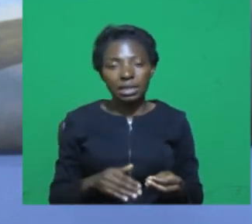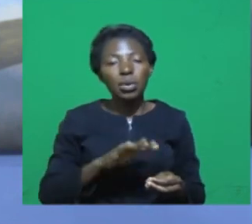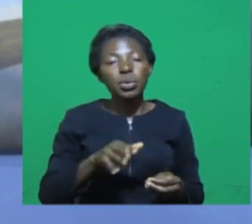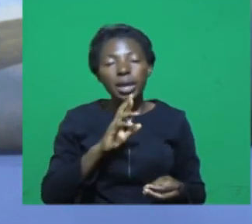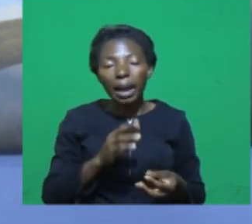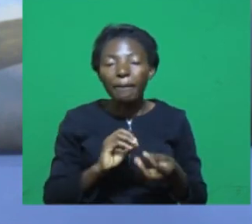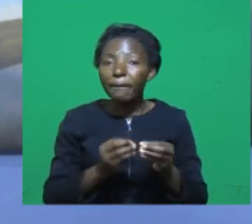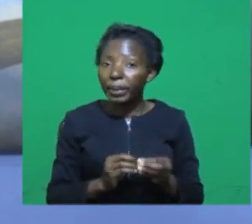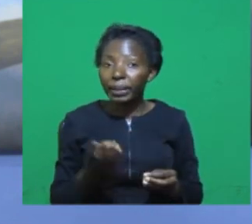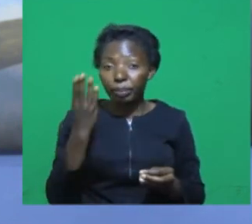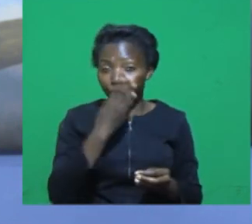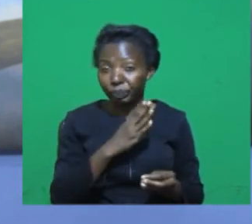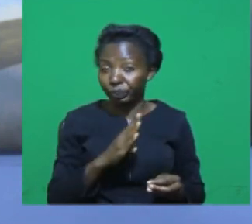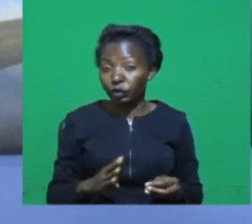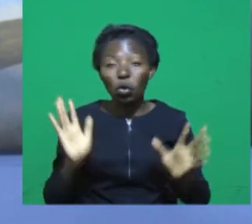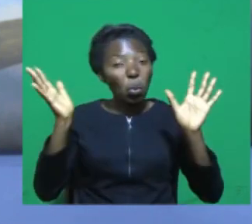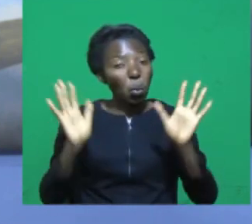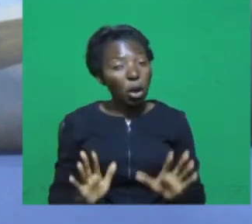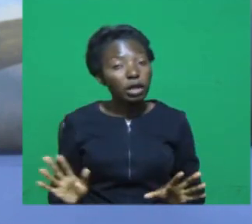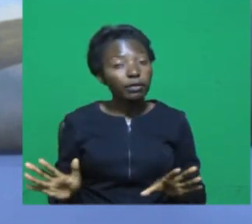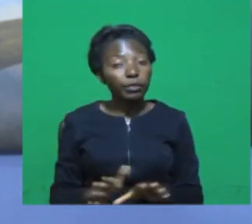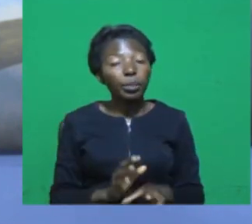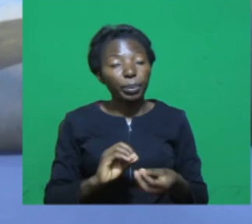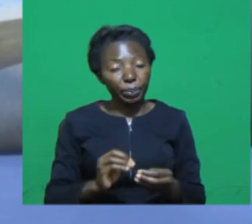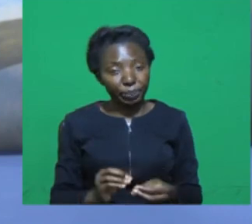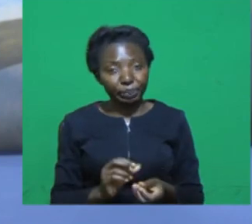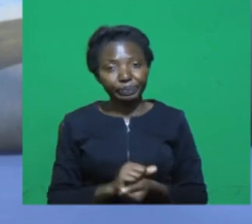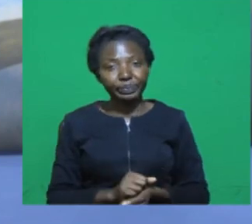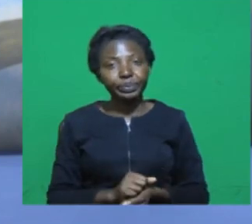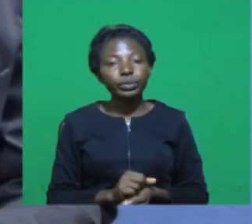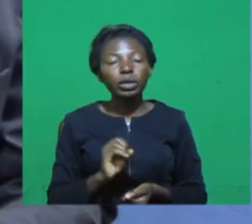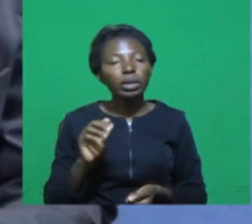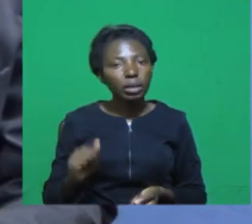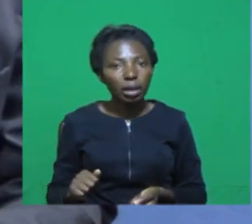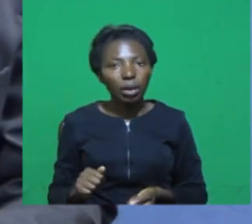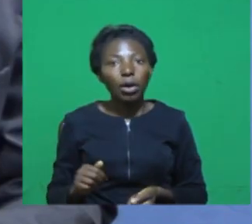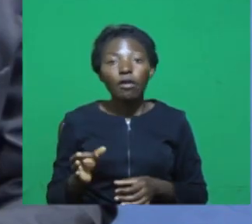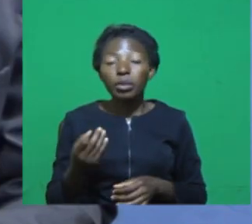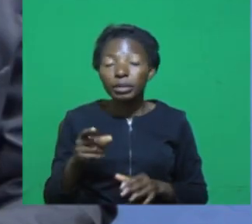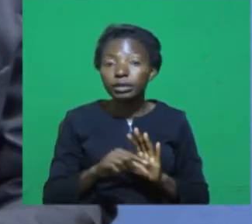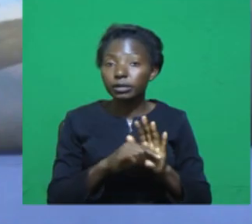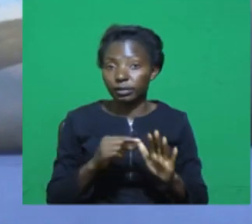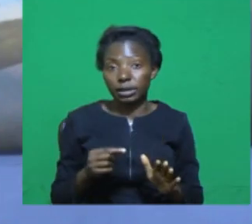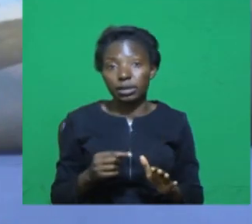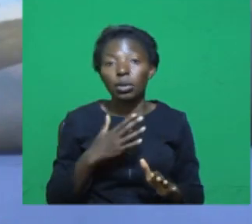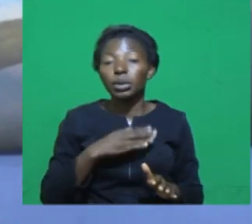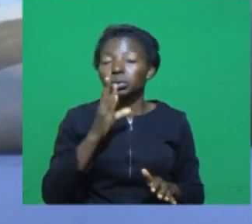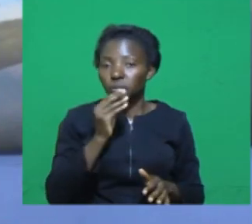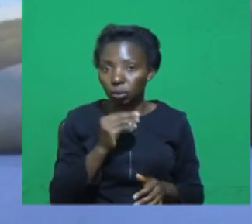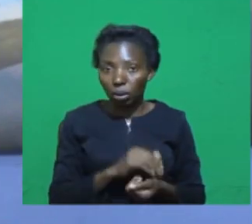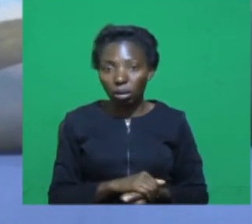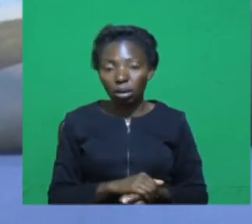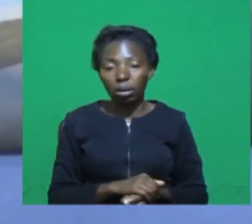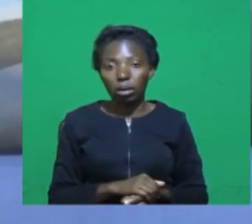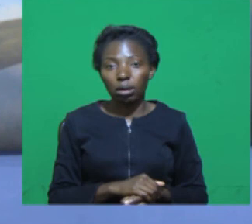are fearfully and wonderfully made. Animazonaka. Saka nhasi ndoda kuti pavhesi iri timbotaura matenses.